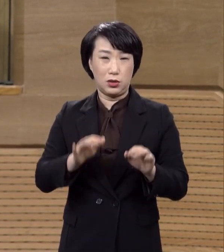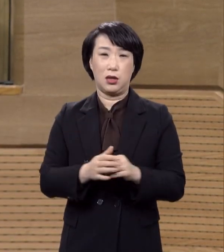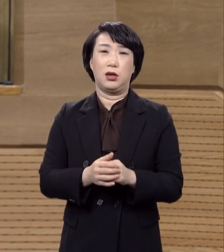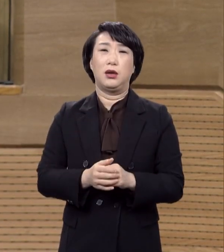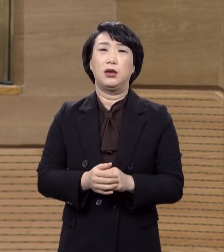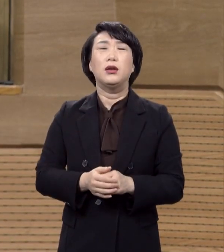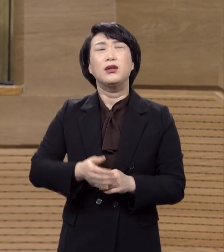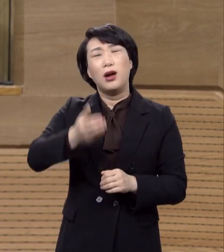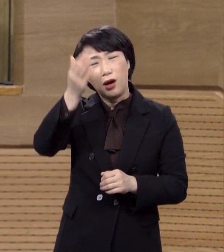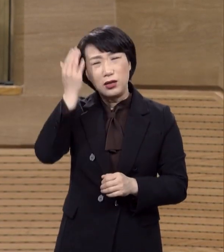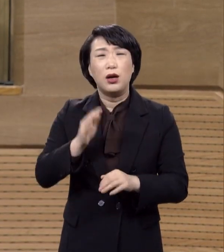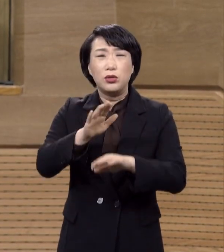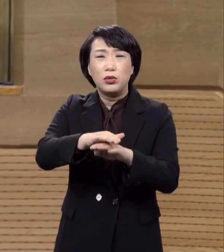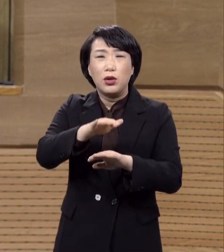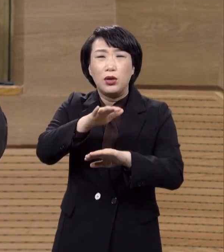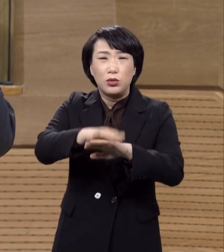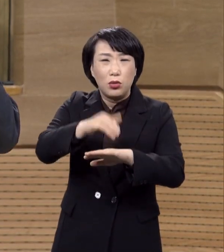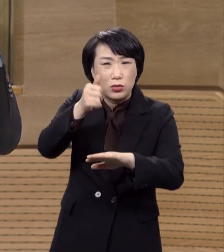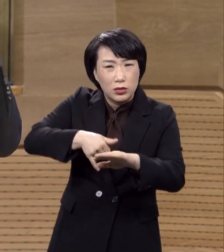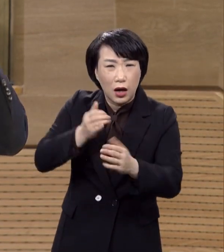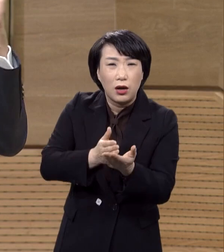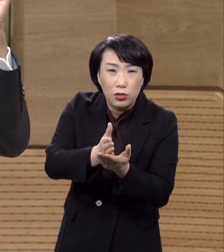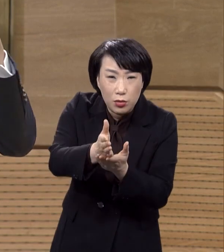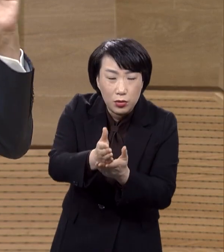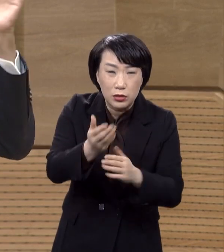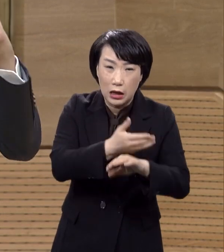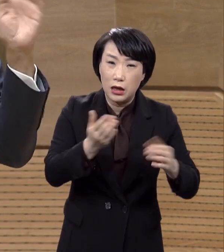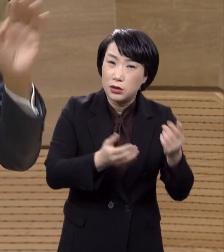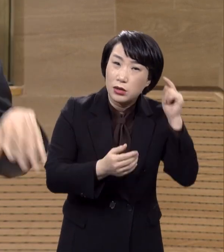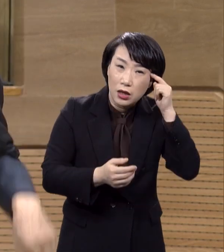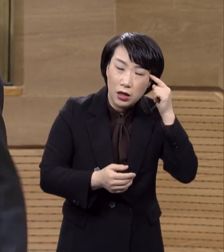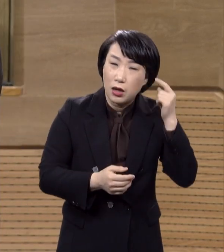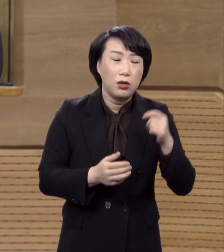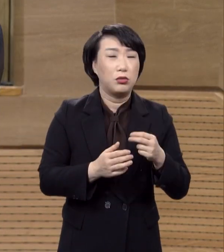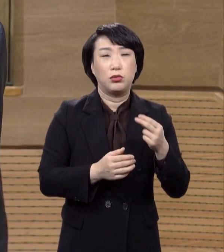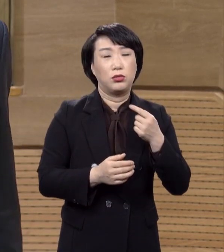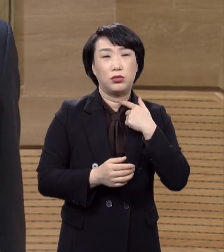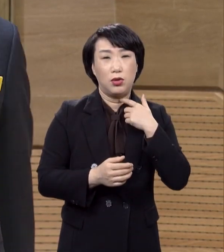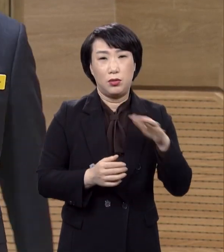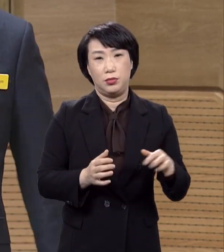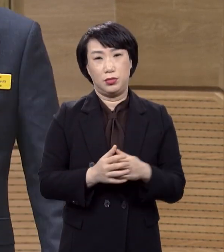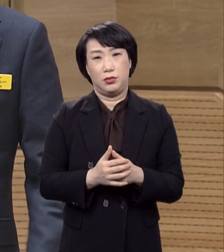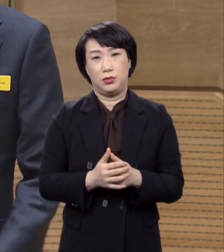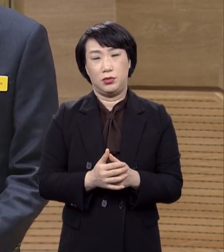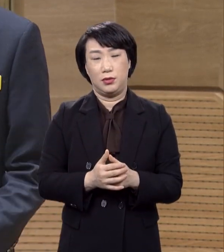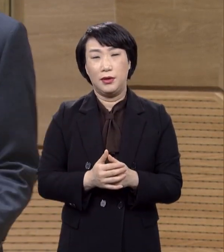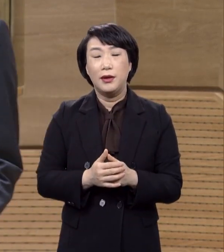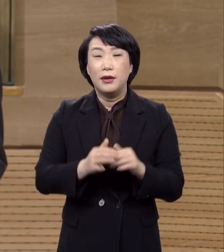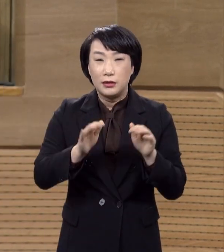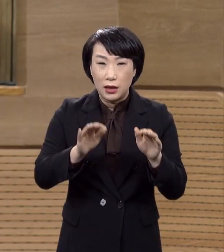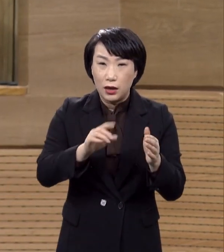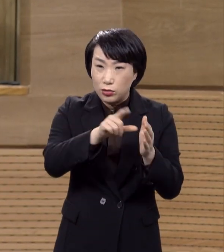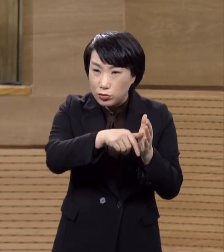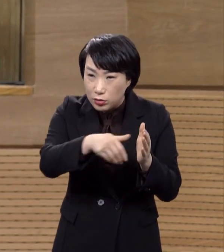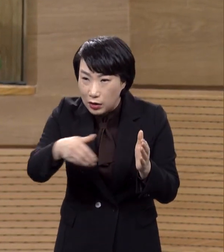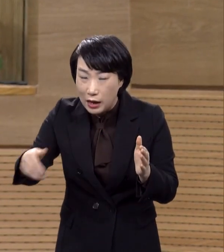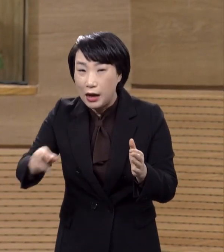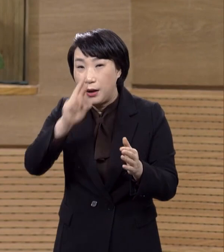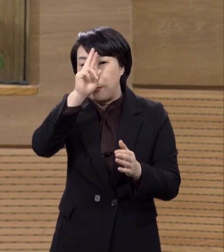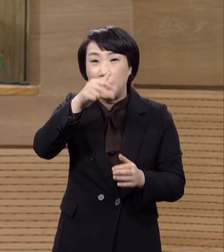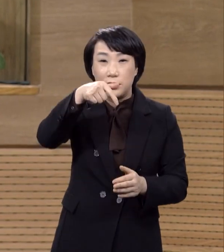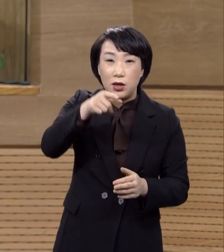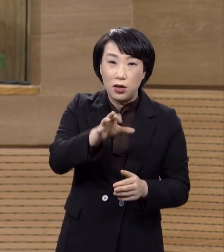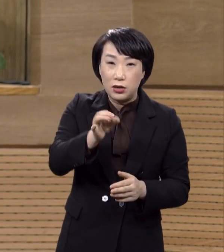그때는 농사에만 올인하지 다른 것을 생각하지 못할 때요. 그러다가 이제